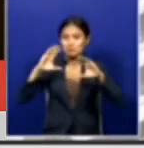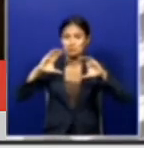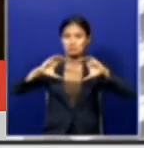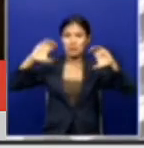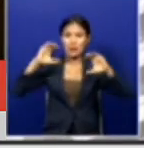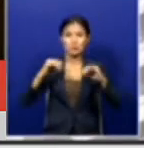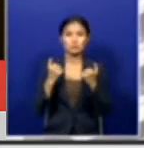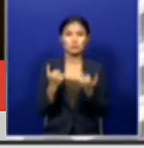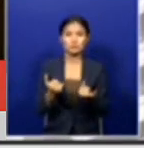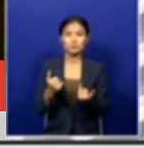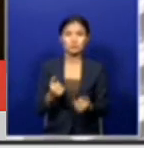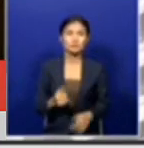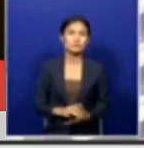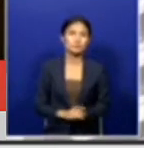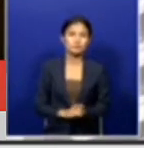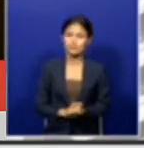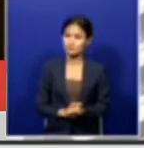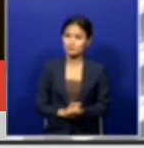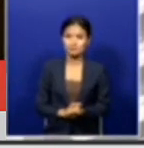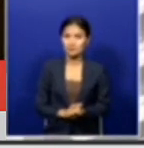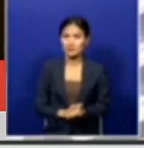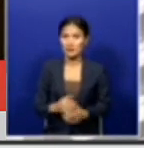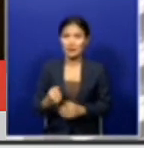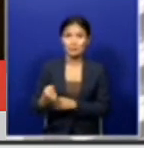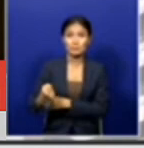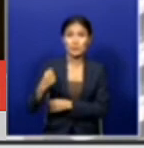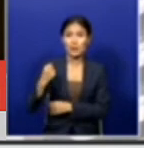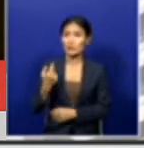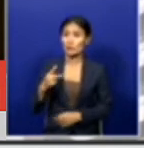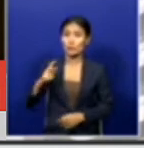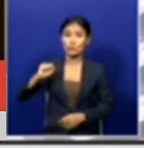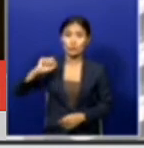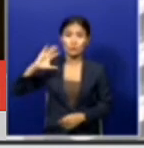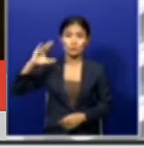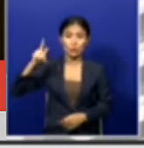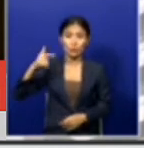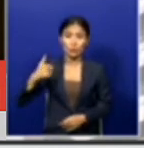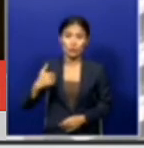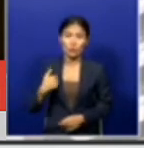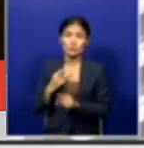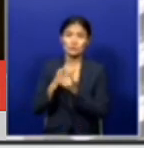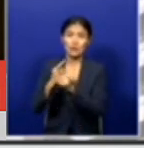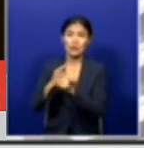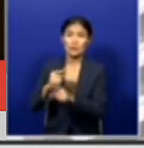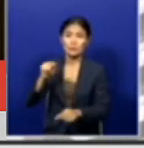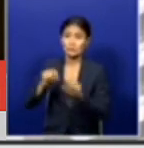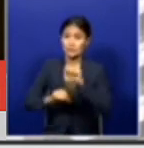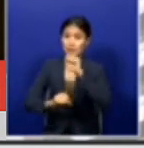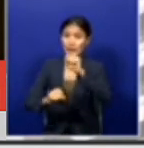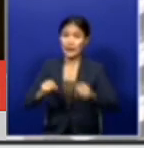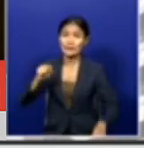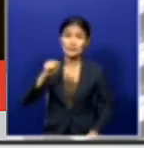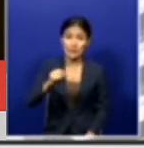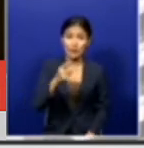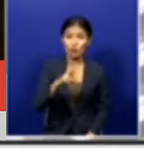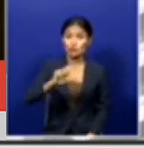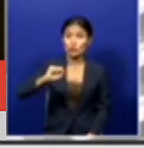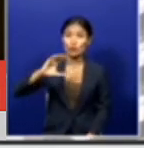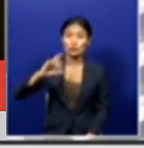เข้ามาบริหารประเทศใช้อำนาจคสช.ตามคำสั่งคสช.ที่1